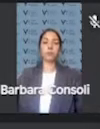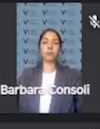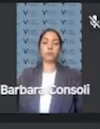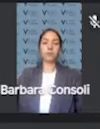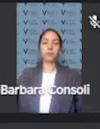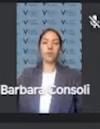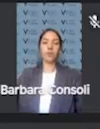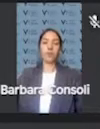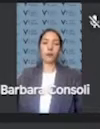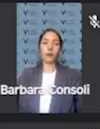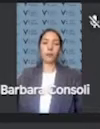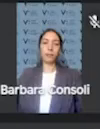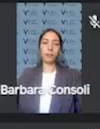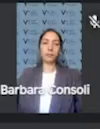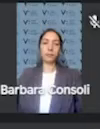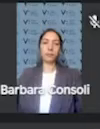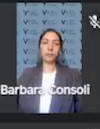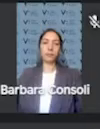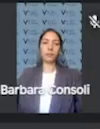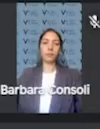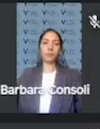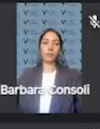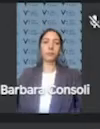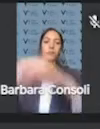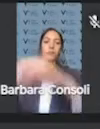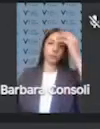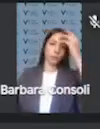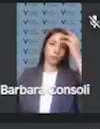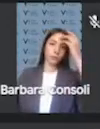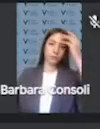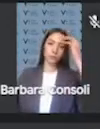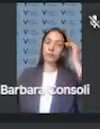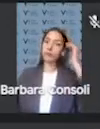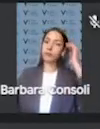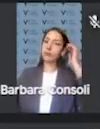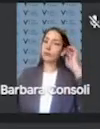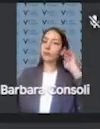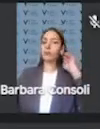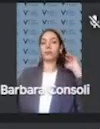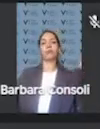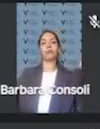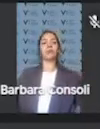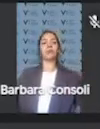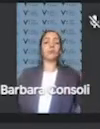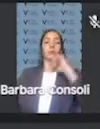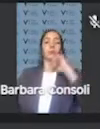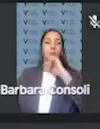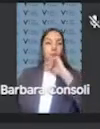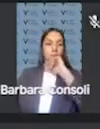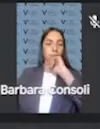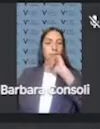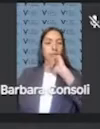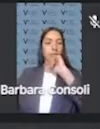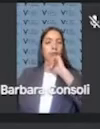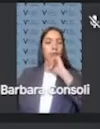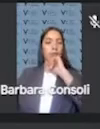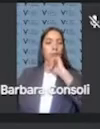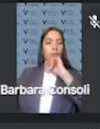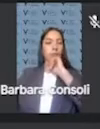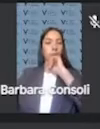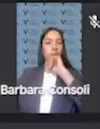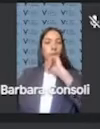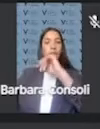splendore. Dove si trovano i dipartimenti dell'Università Van Vitelli? Sette dipartimenti si trovano a Napoli, sono i dipartimenti della Scuola